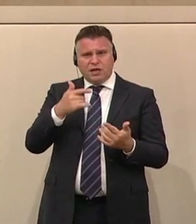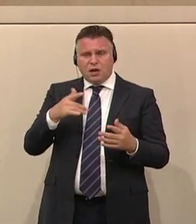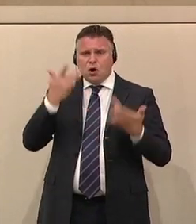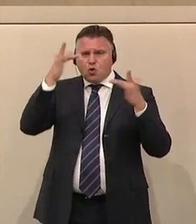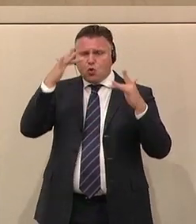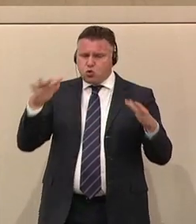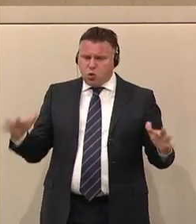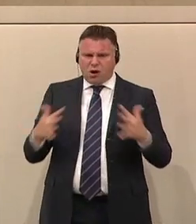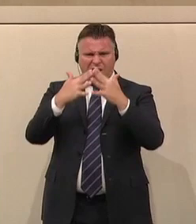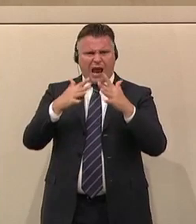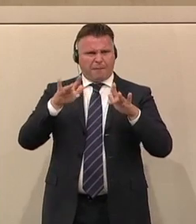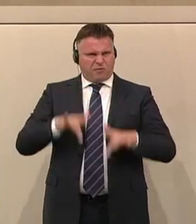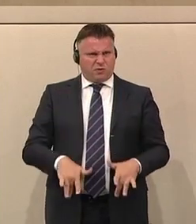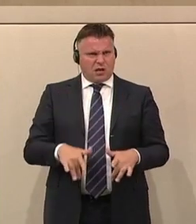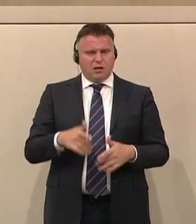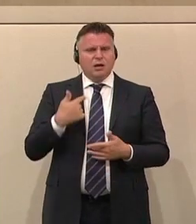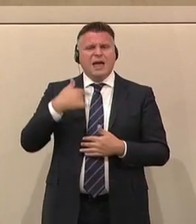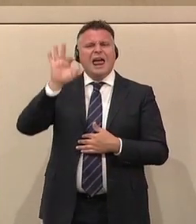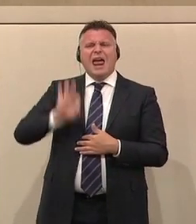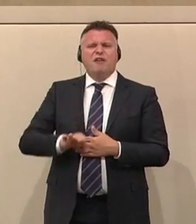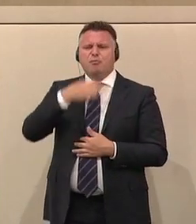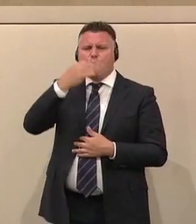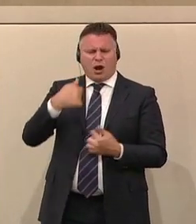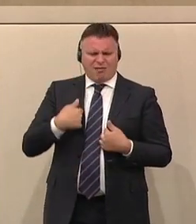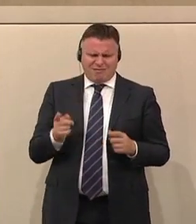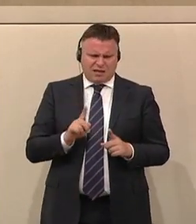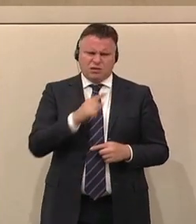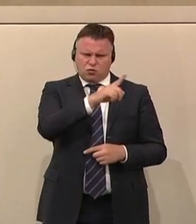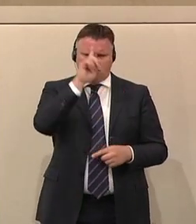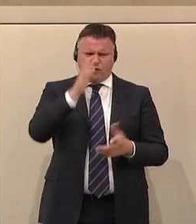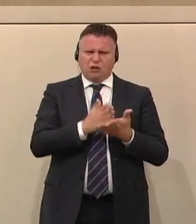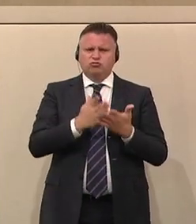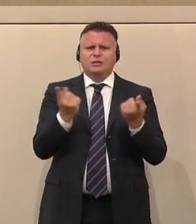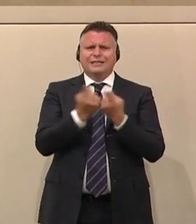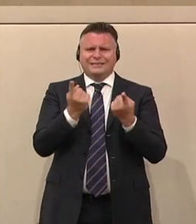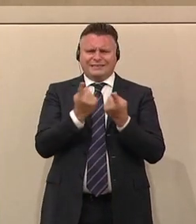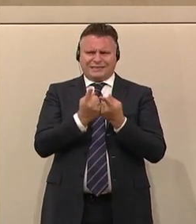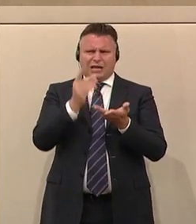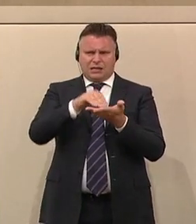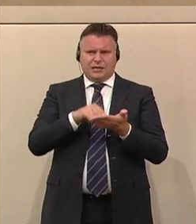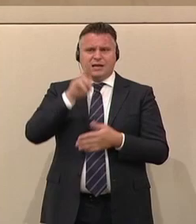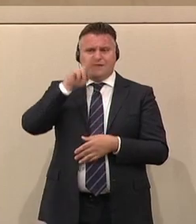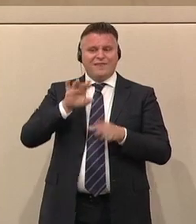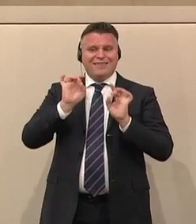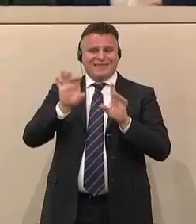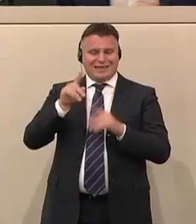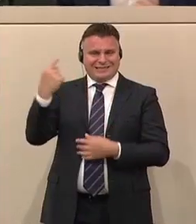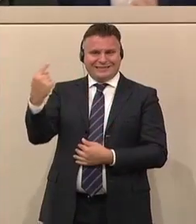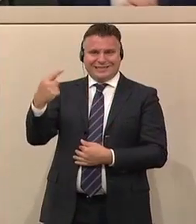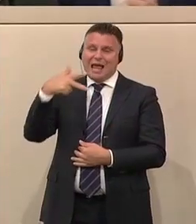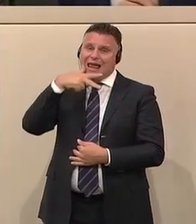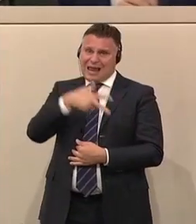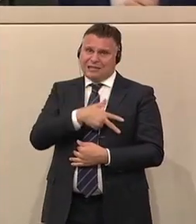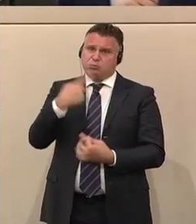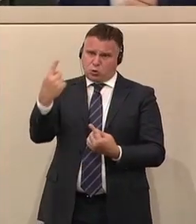Kulturen gibt. Und das ist jetzt keine Aussage des FPÖler, das ist eine Aussage. Und Sie kennen ja die Zeitungsmeldungen einer Wiener Lehrerin, einer